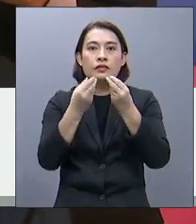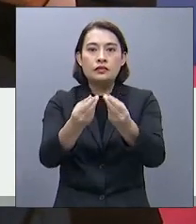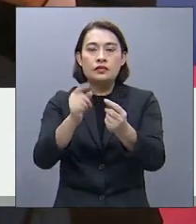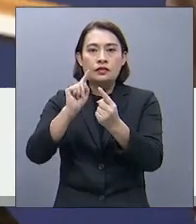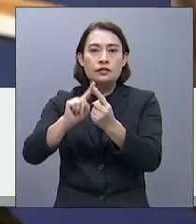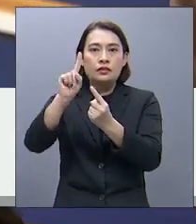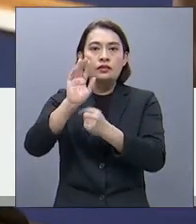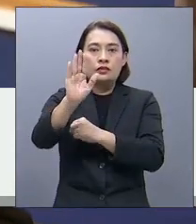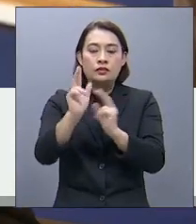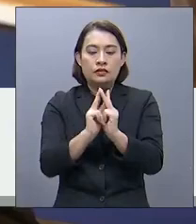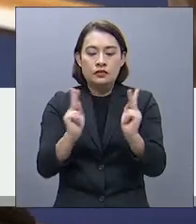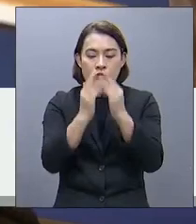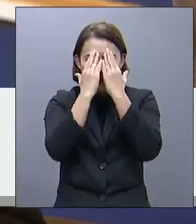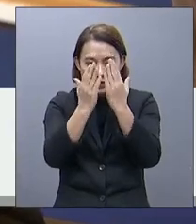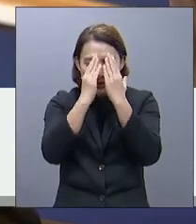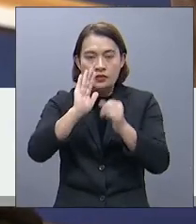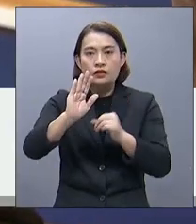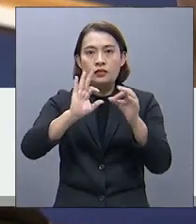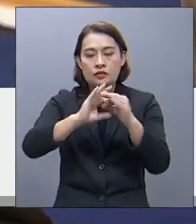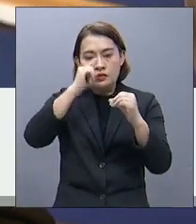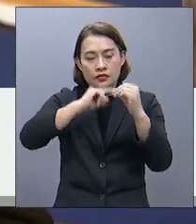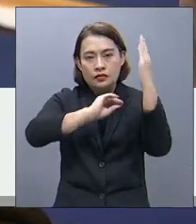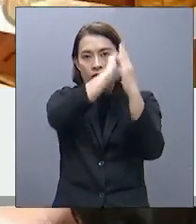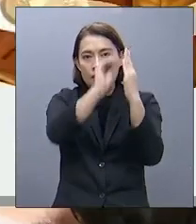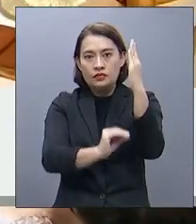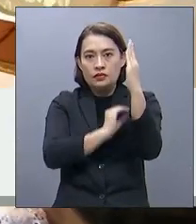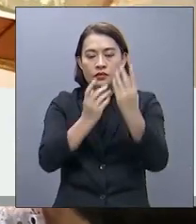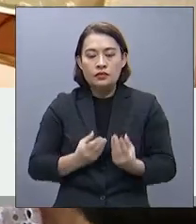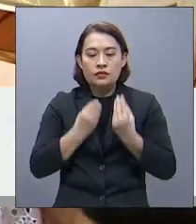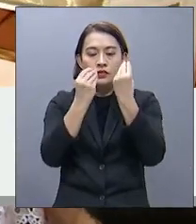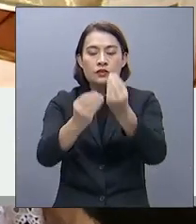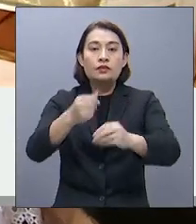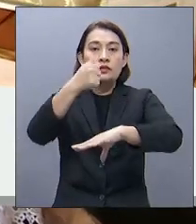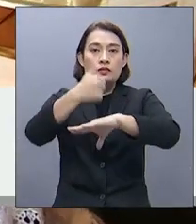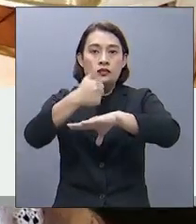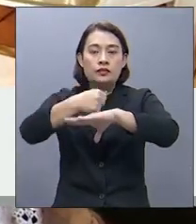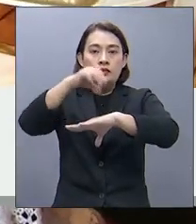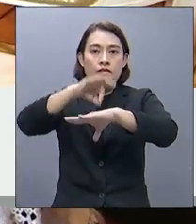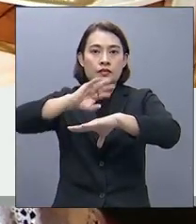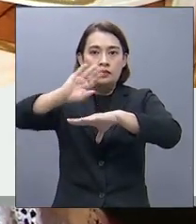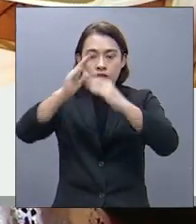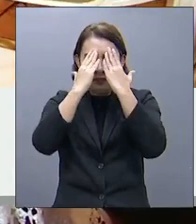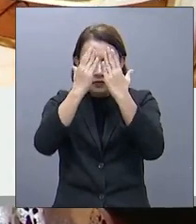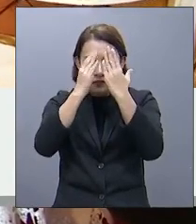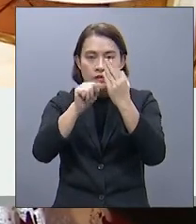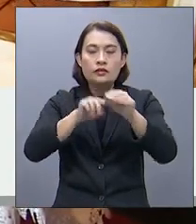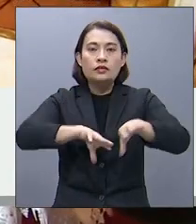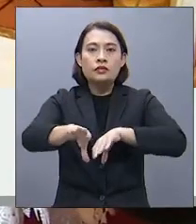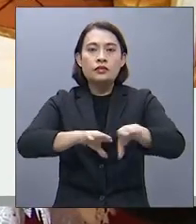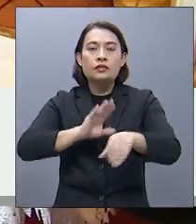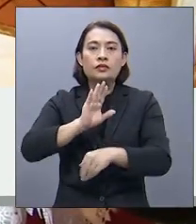กรรมการอิสลามประจำจังหวัดทั่วประเทศให้ดำรงตำแหน่งจุฬาราชมนตรีตามพรบการบริหารองค์กรศาสนา